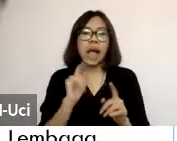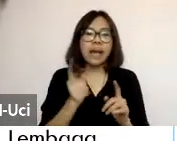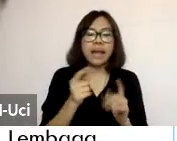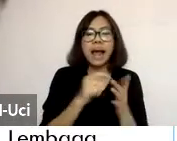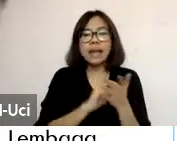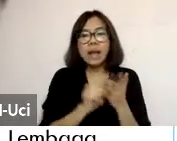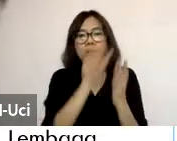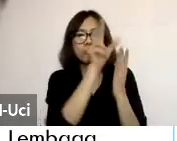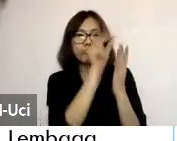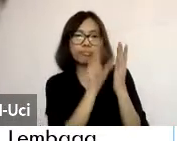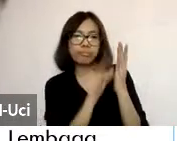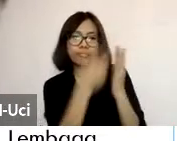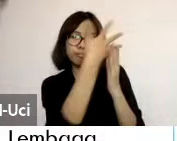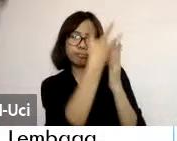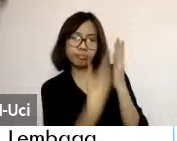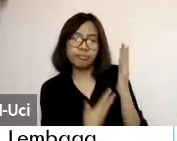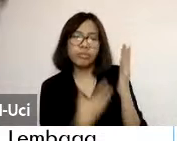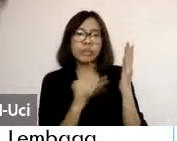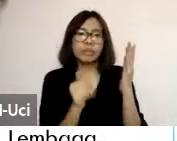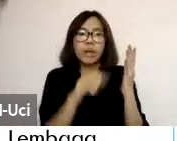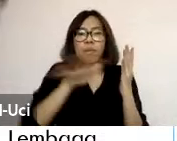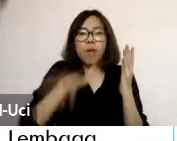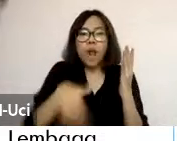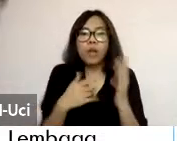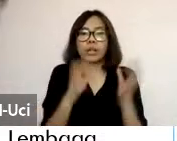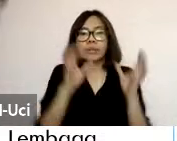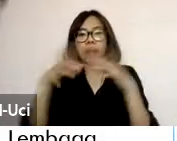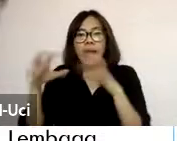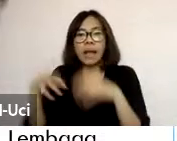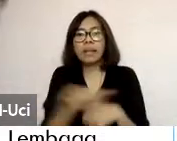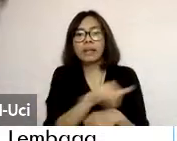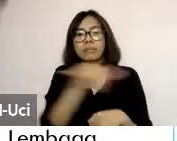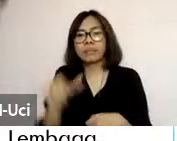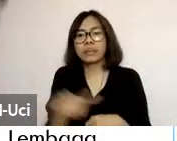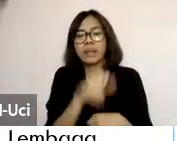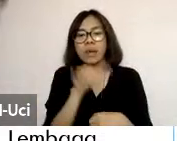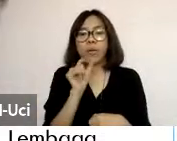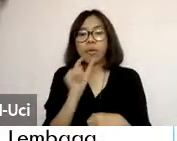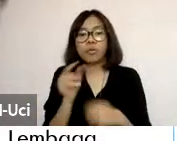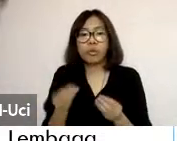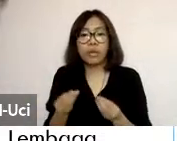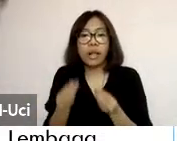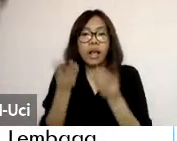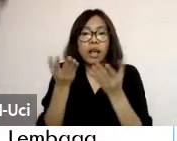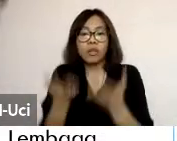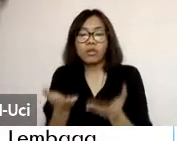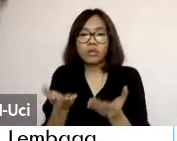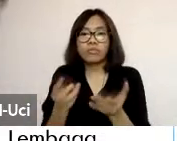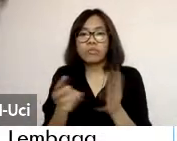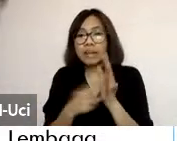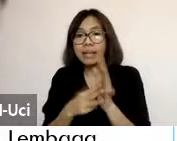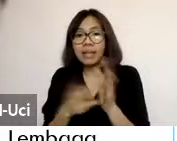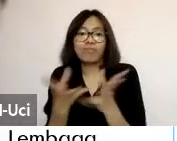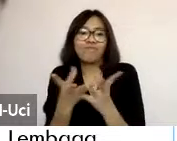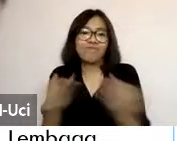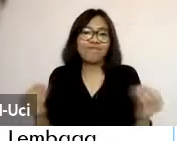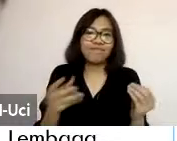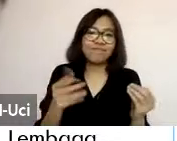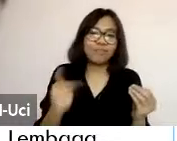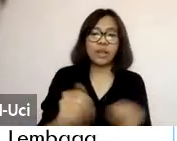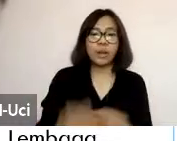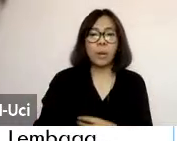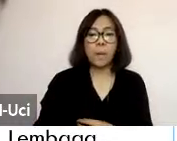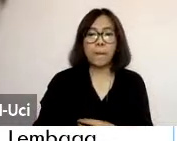mediator atau arbiter yang kulit bisa kemudian ditunjuk untuk menyesuaikan menjadi fasilitatornya sengketa melalui